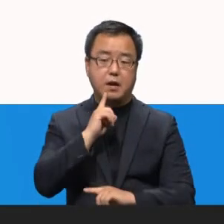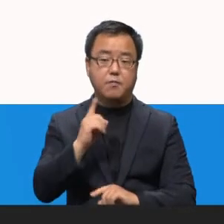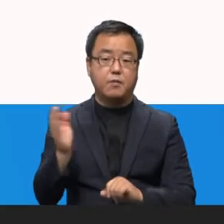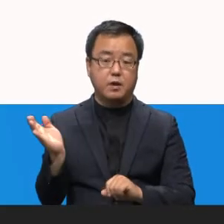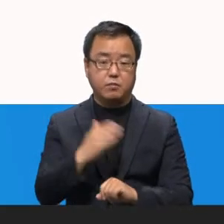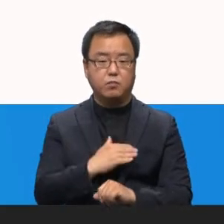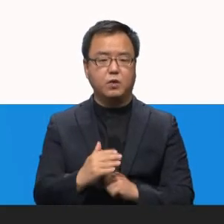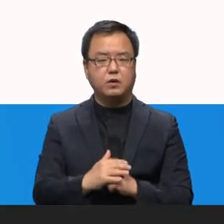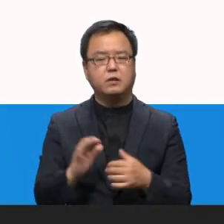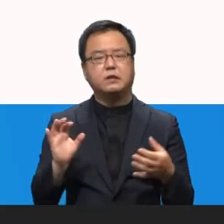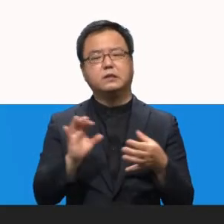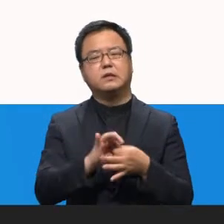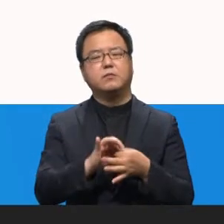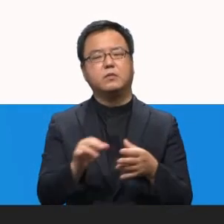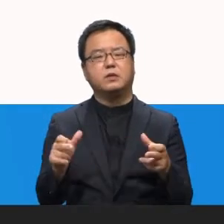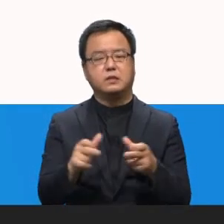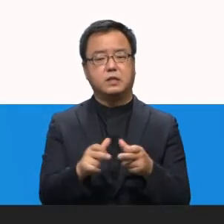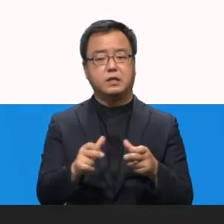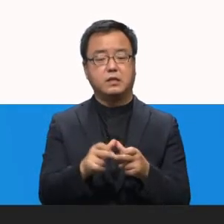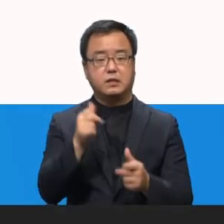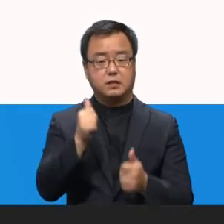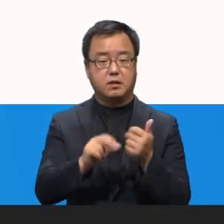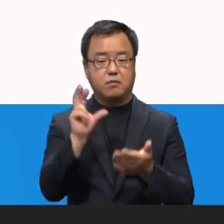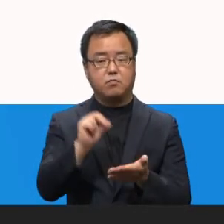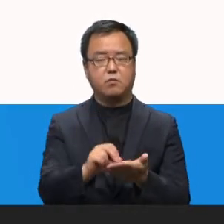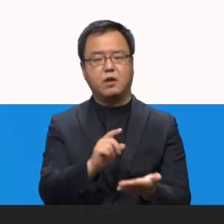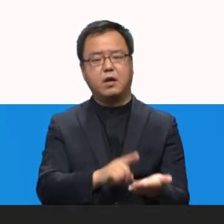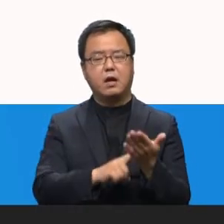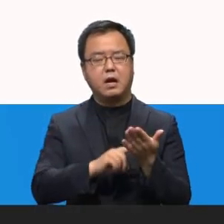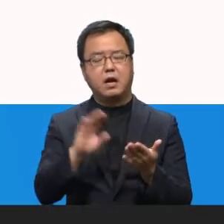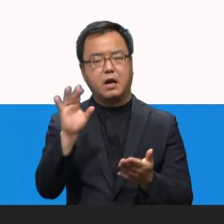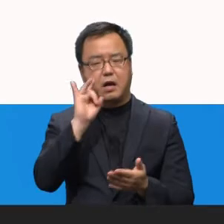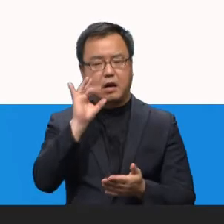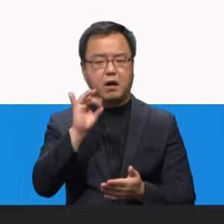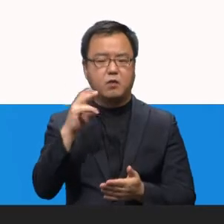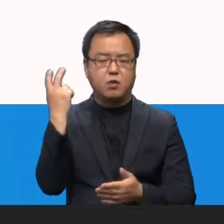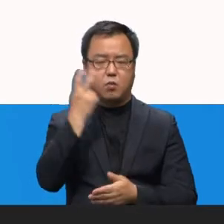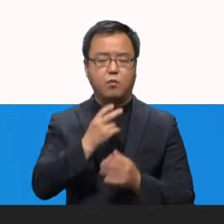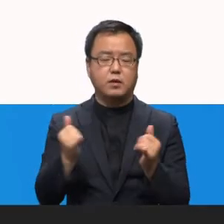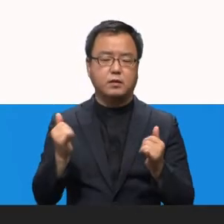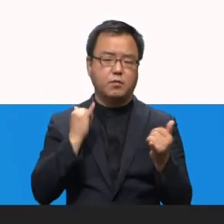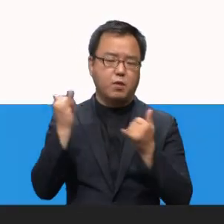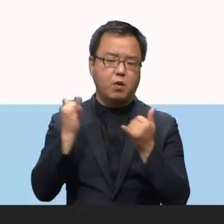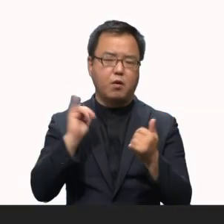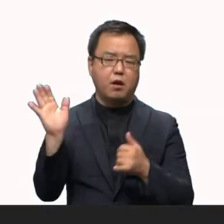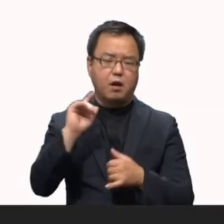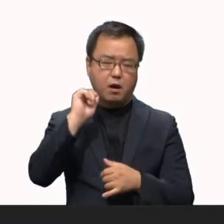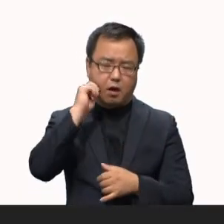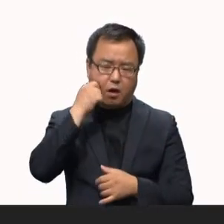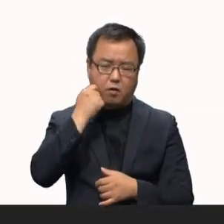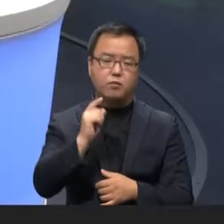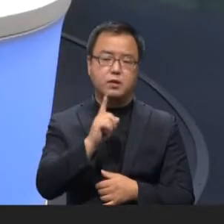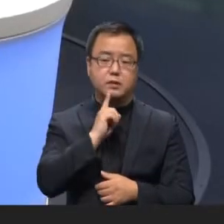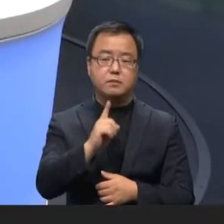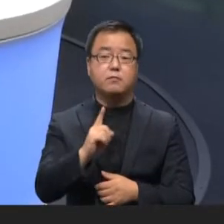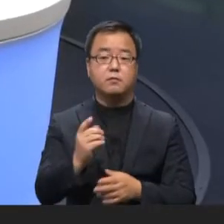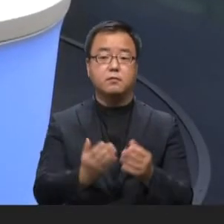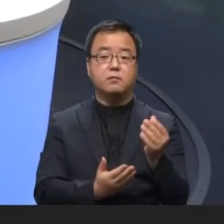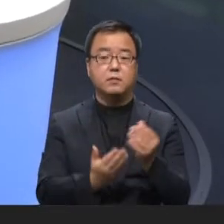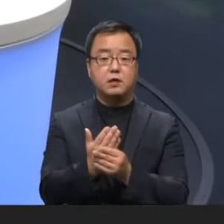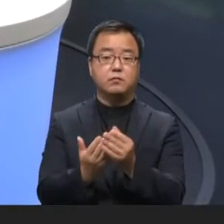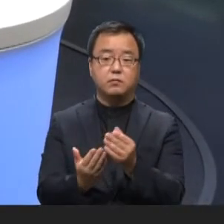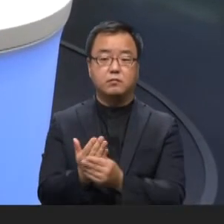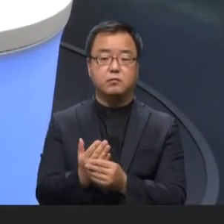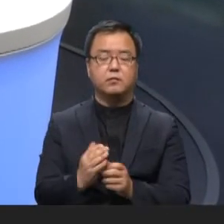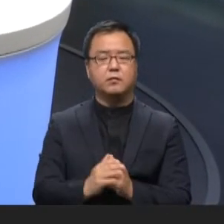기 때문에 시험 문제가 안되는데 관리자와 통화가 안되서 애를 먹을 사용까지 있었습니다 그렇군요 뭐 이게